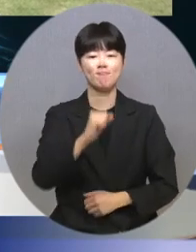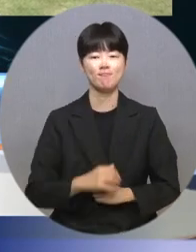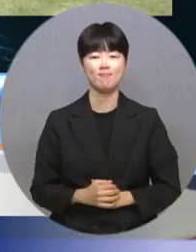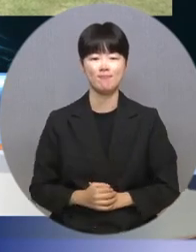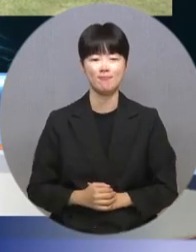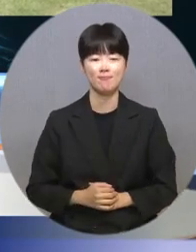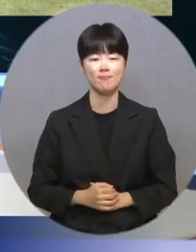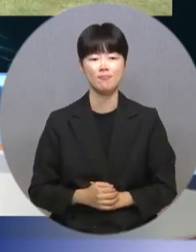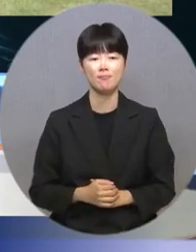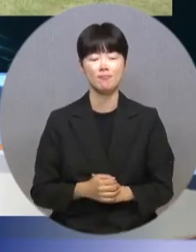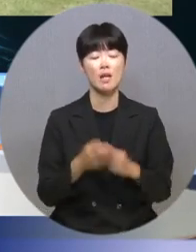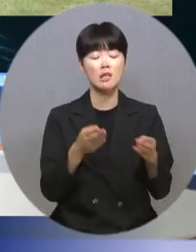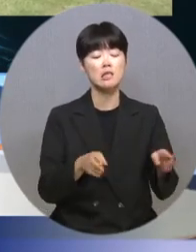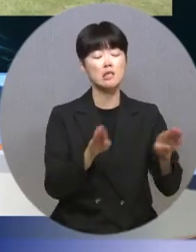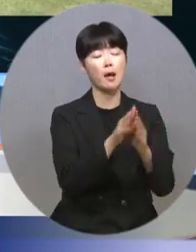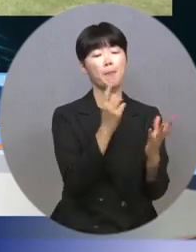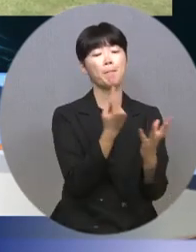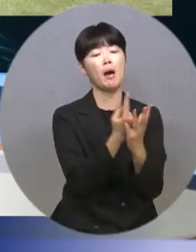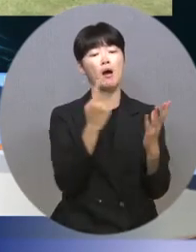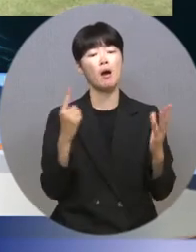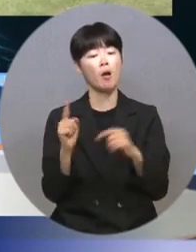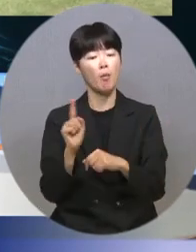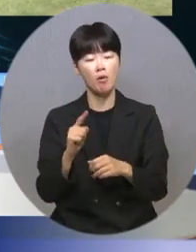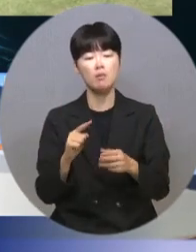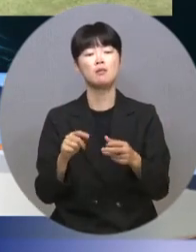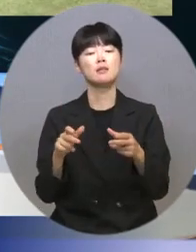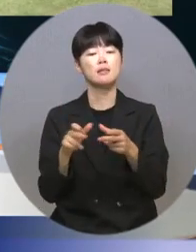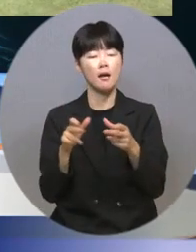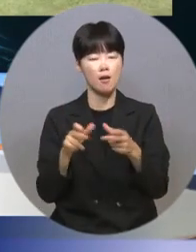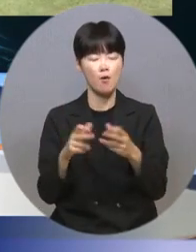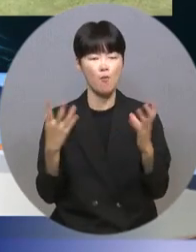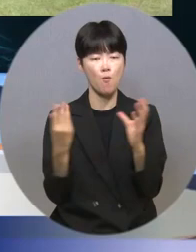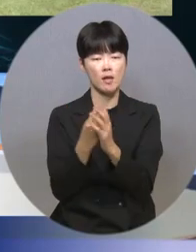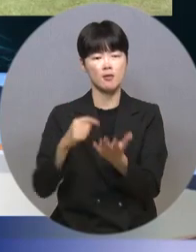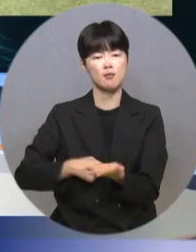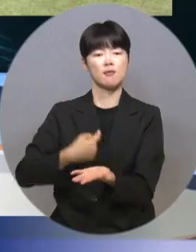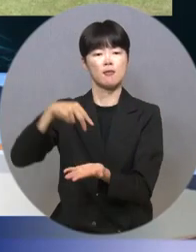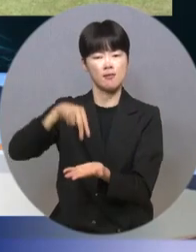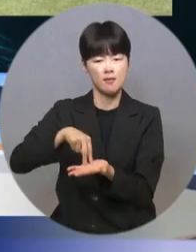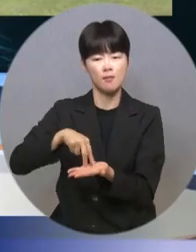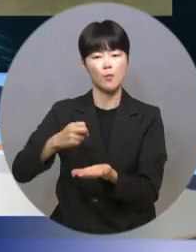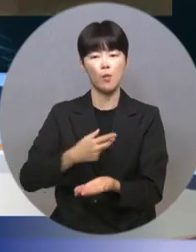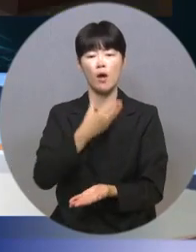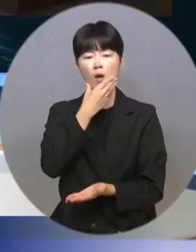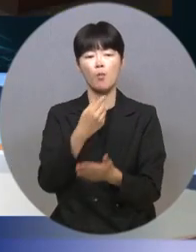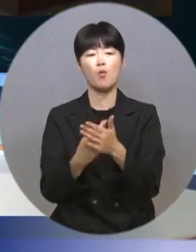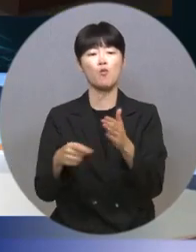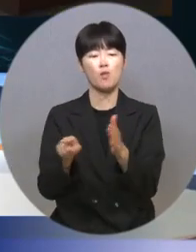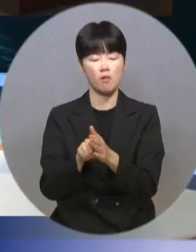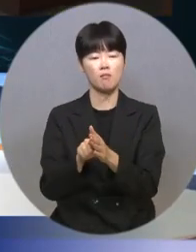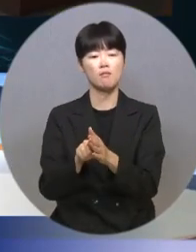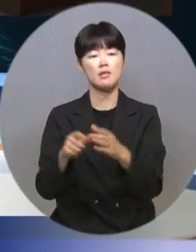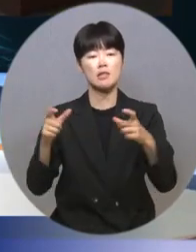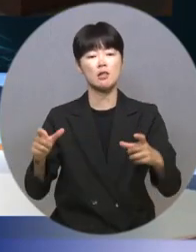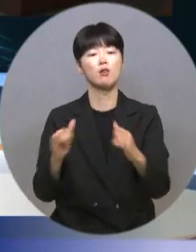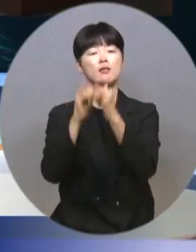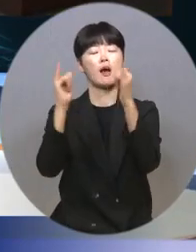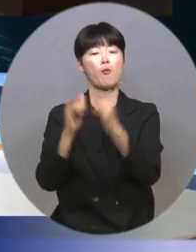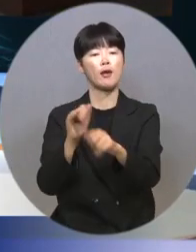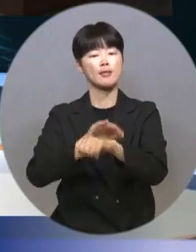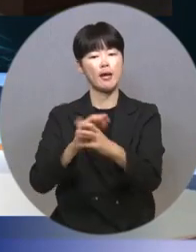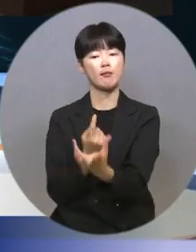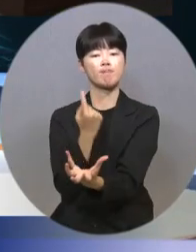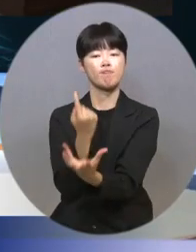탈 시설은 장애인들의 온전한 자립과 행복을 위해 지역사회에서 어울려 살아가기 위한 방안입니다. 하지만